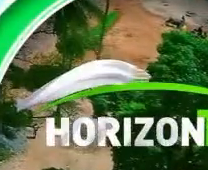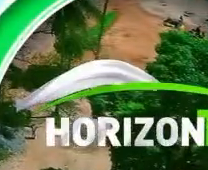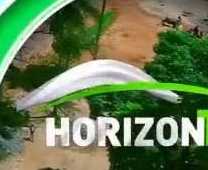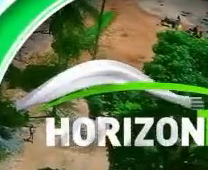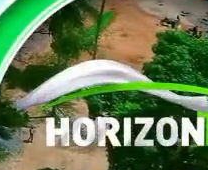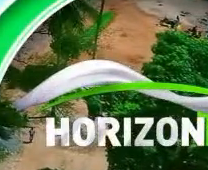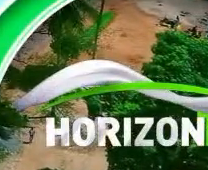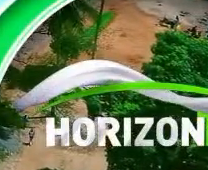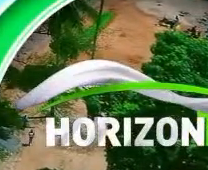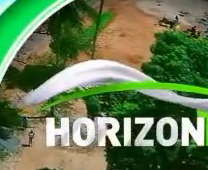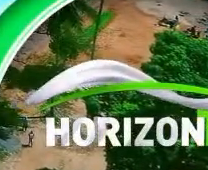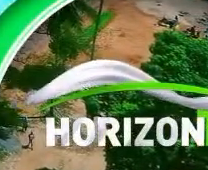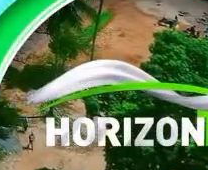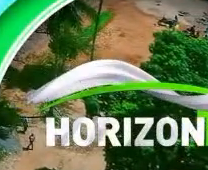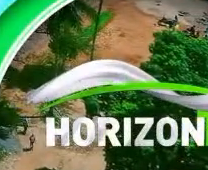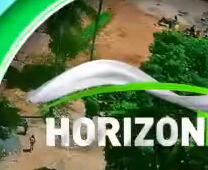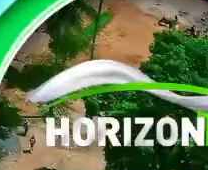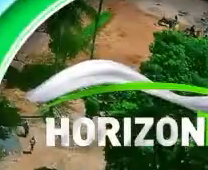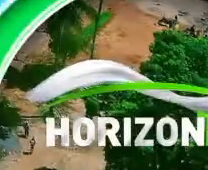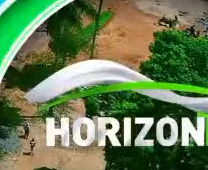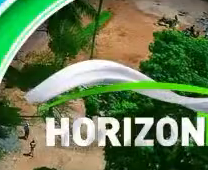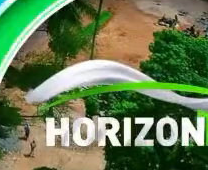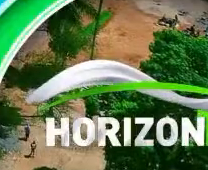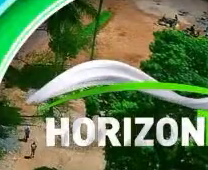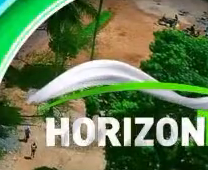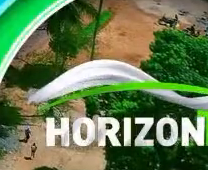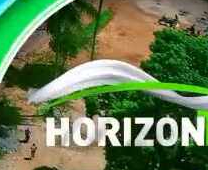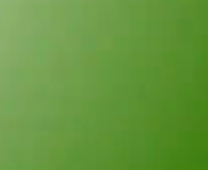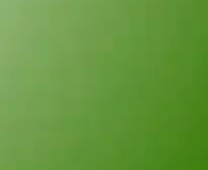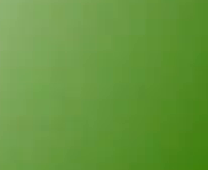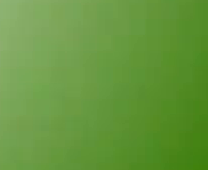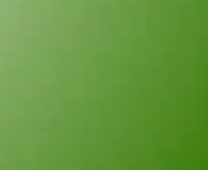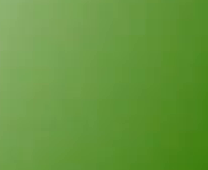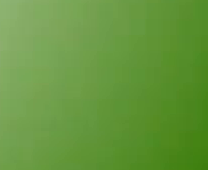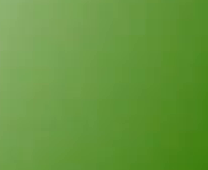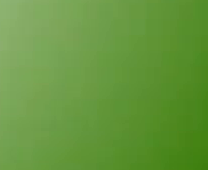Horizon TV, the beacon for the nation.